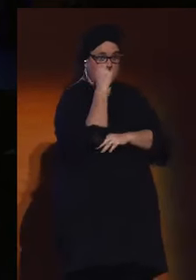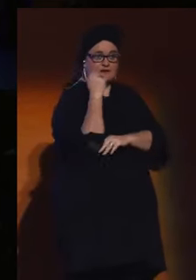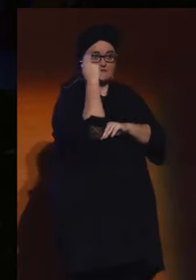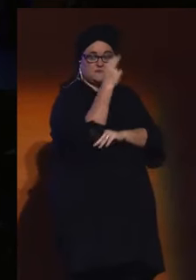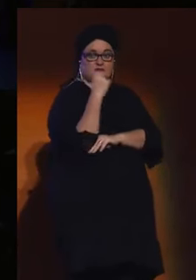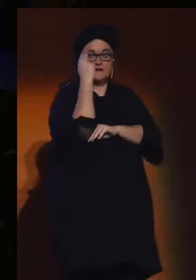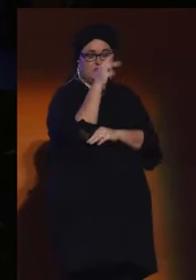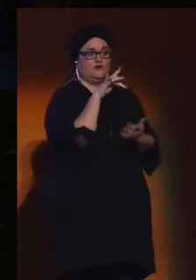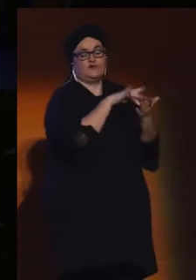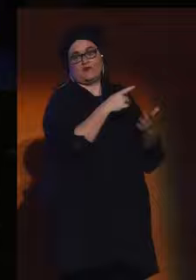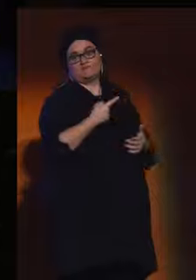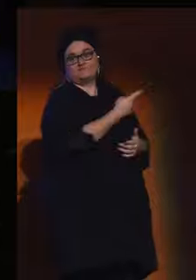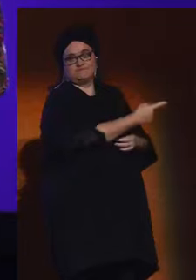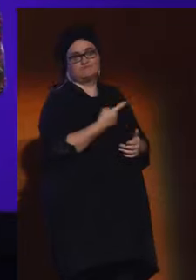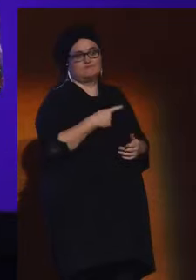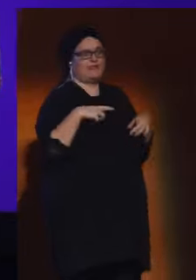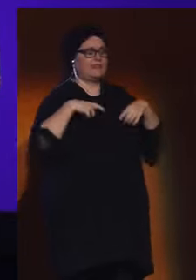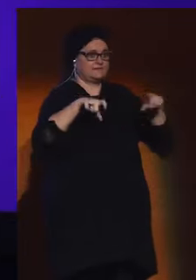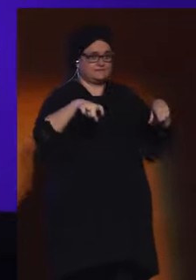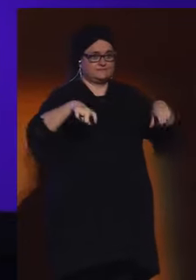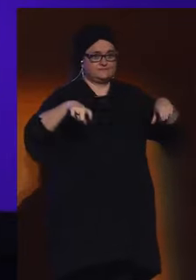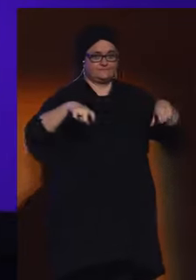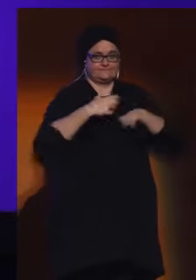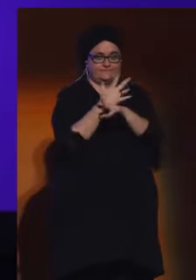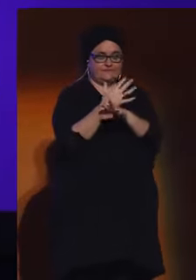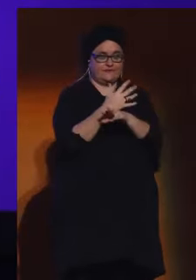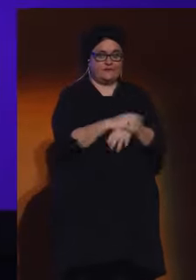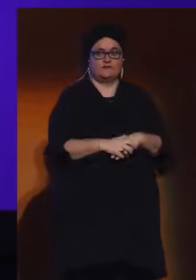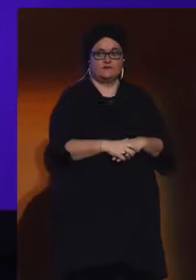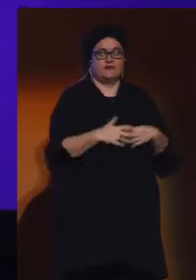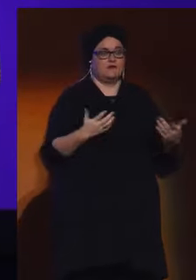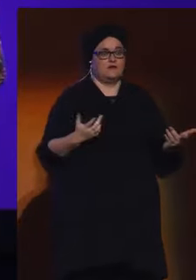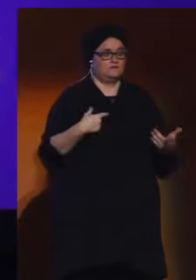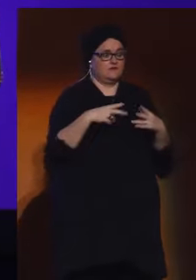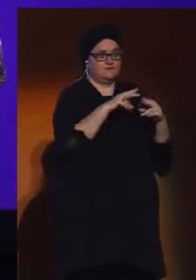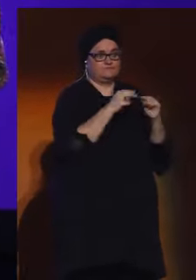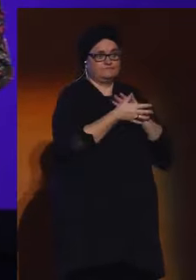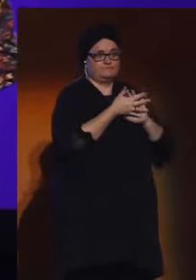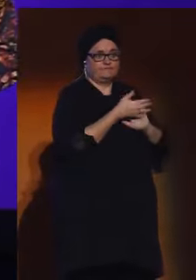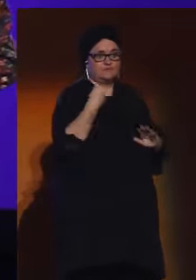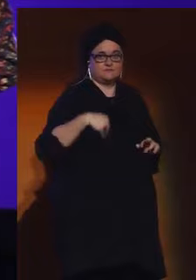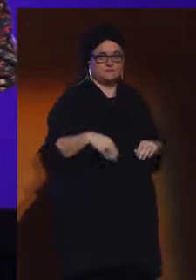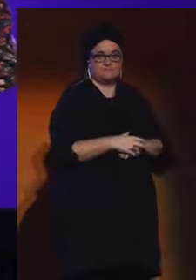Ostiraletan egokitzen zaigu guri errekreoa. Eta honetaz hitz egiten egon ginen, gainera.